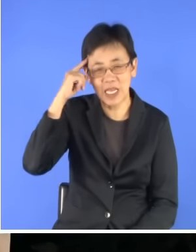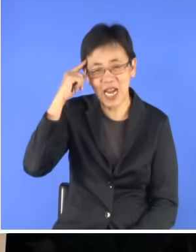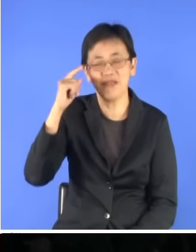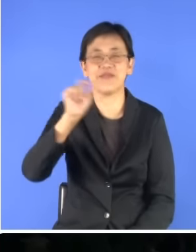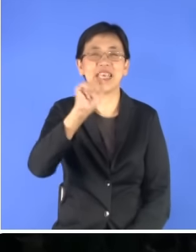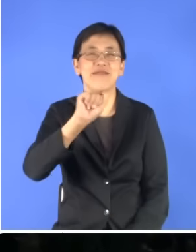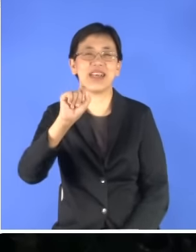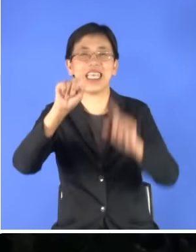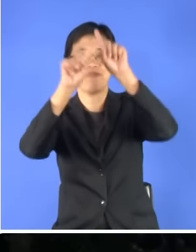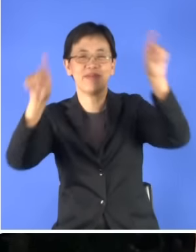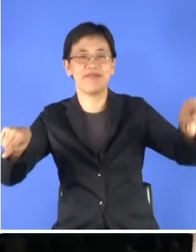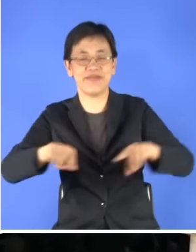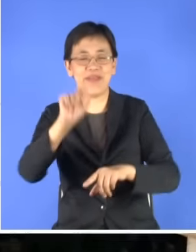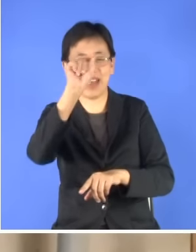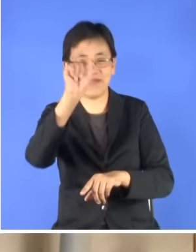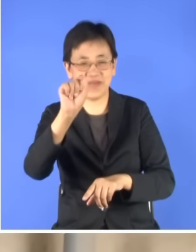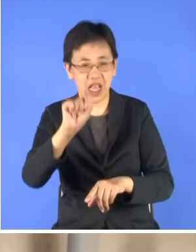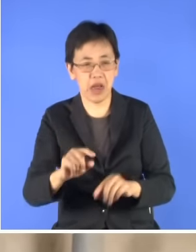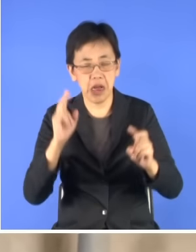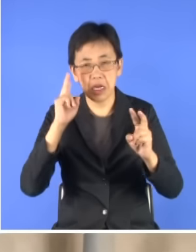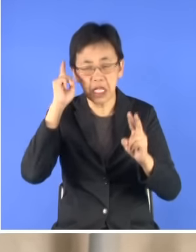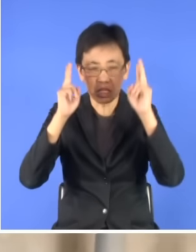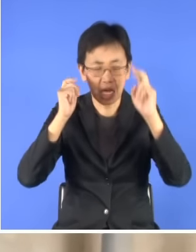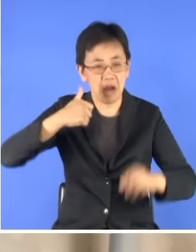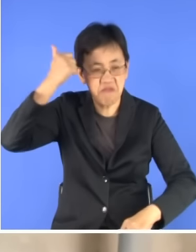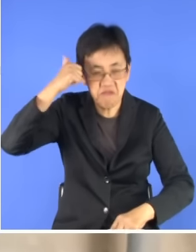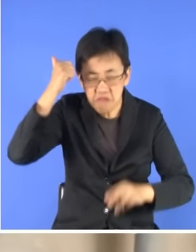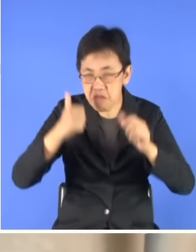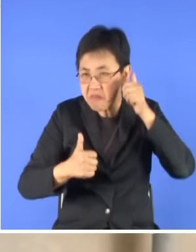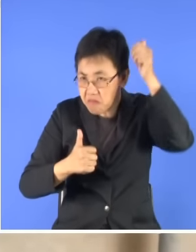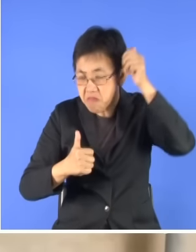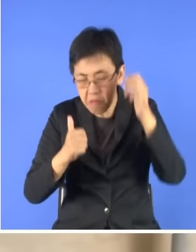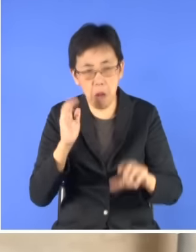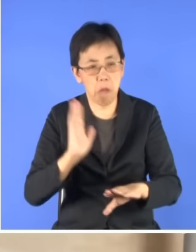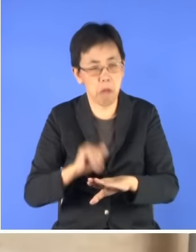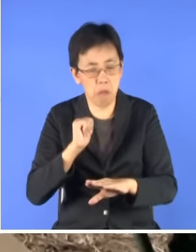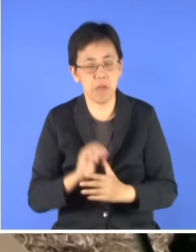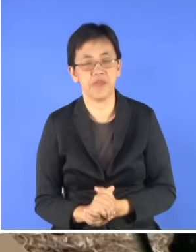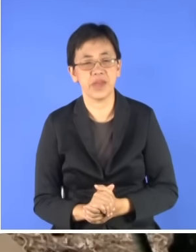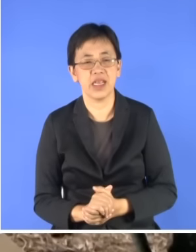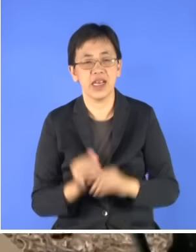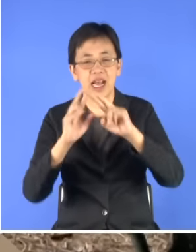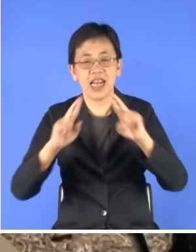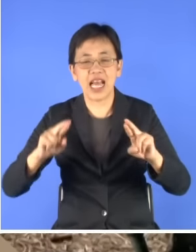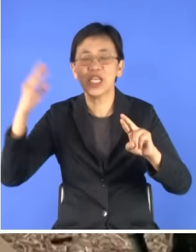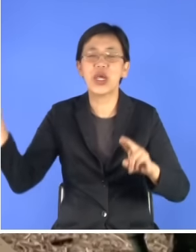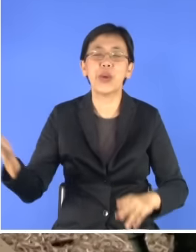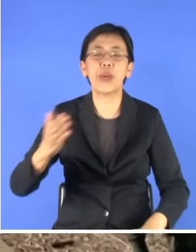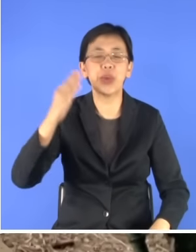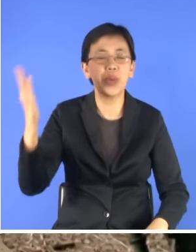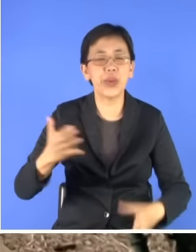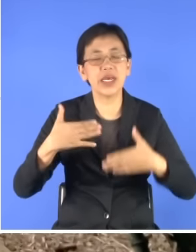นี่ลุงเตี้ยฝีมือฉกาจมากนะตัดผมชายเนี่ยนะนี่ร้านเนี่ยที่เรียกว่าร้านลุงโชยเนี่ยร้านเนี่ยนะครับข้